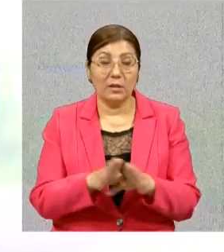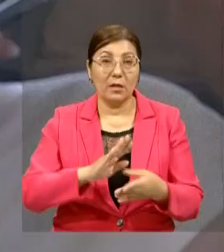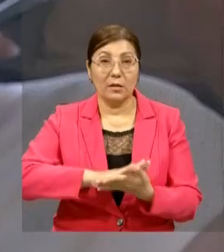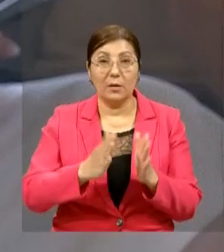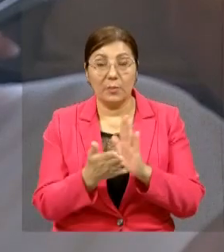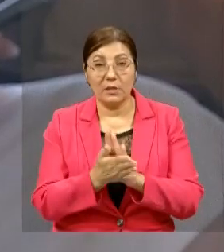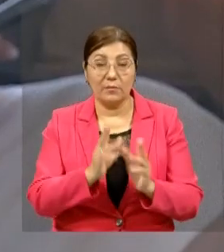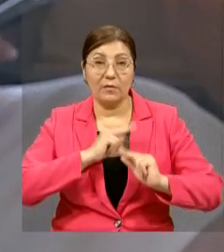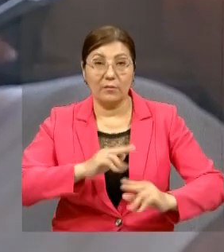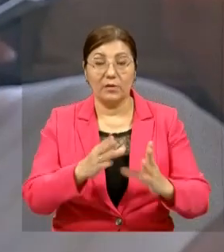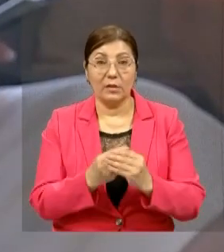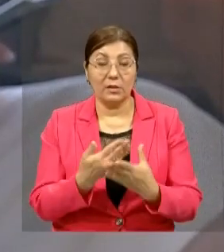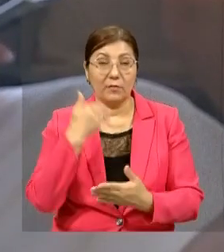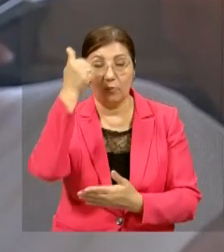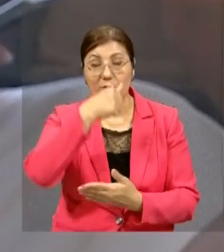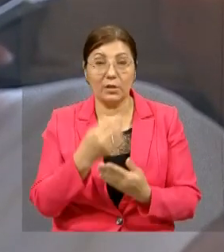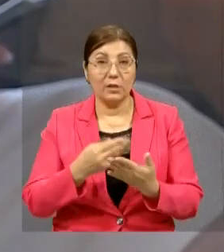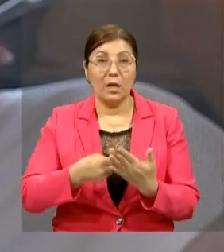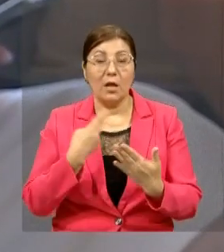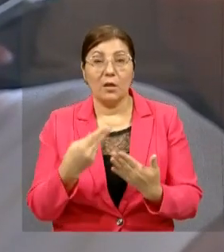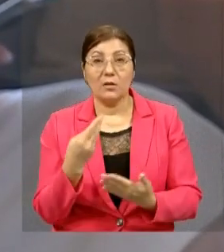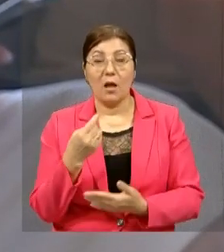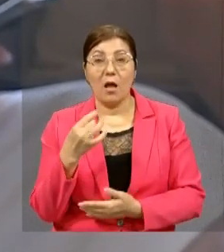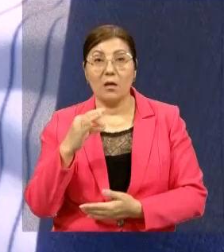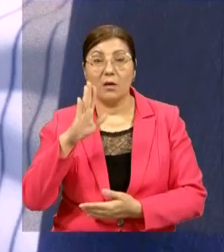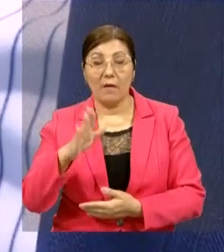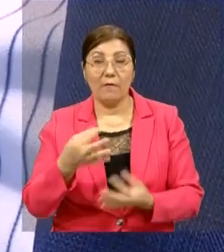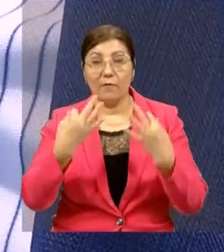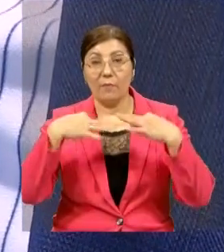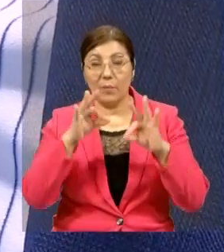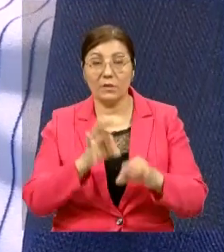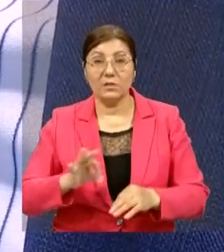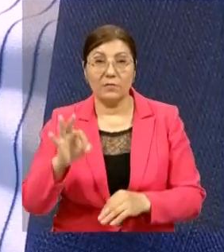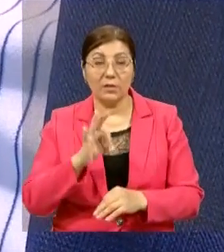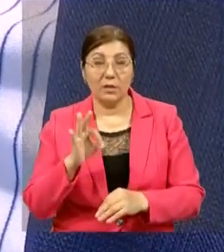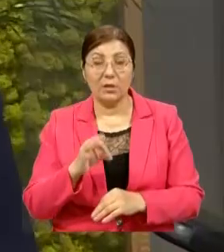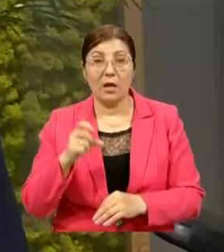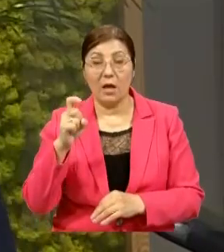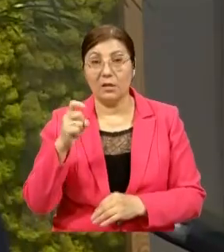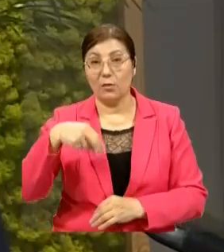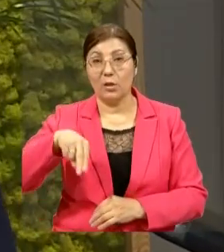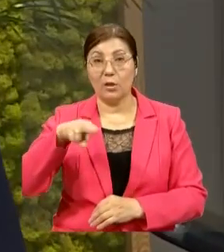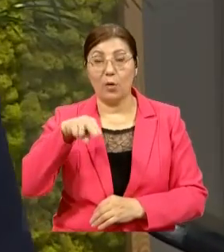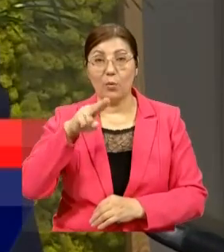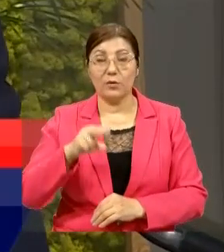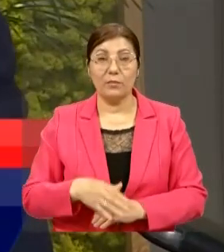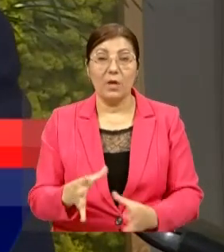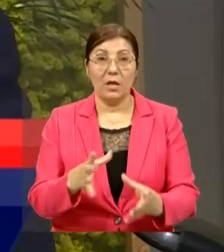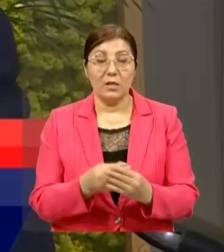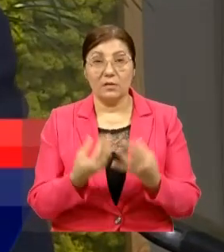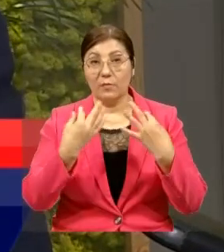взаимном сотрудничестве год назад подписали Аким области ахар шаров и прокурор области дашев совместно с областной